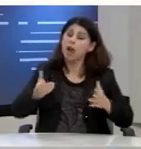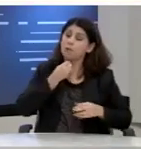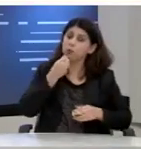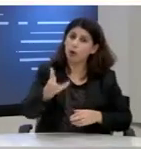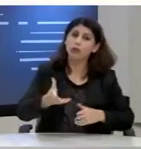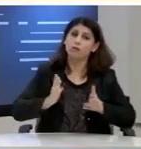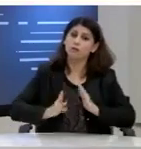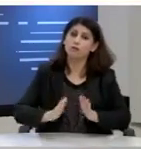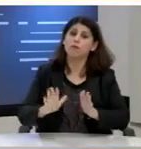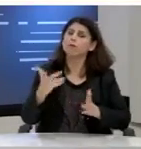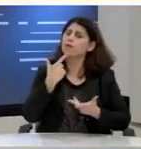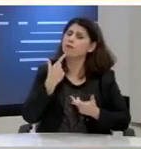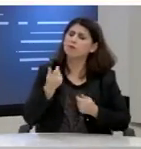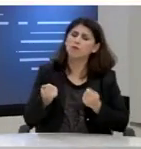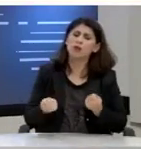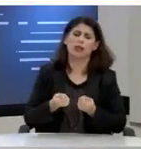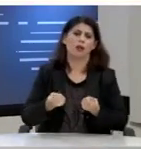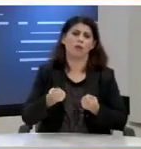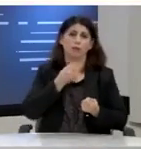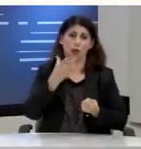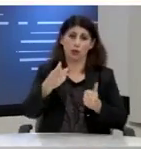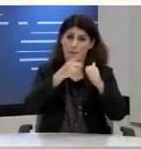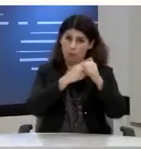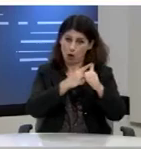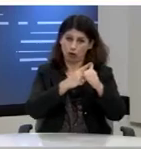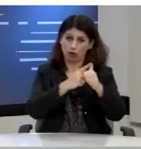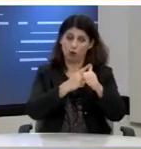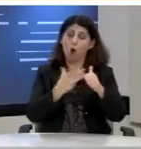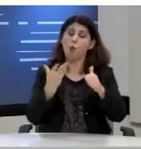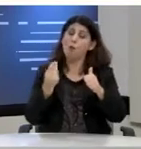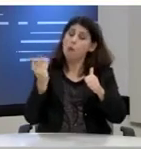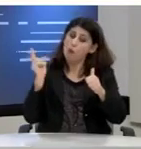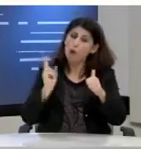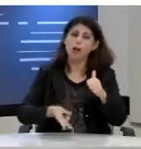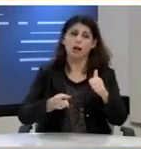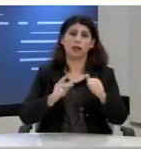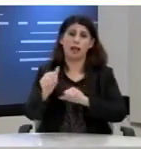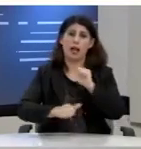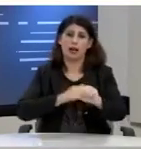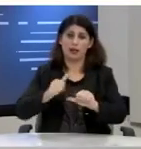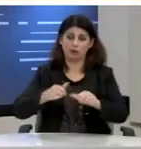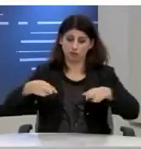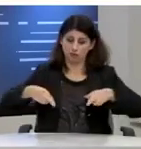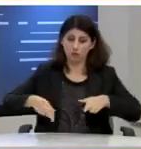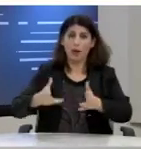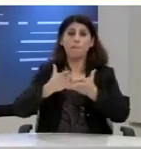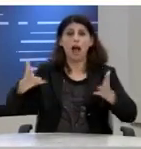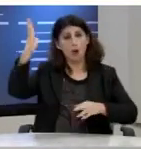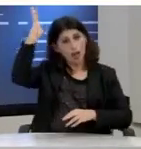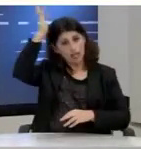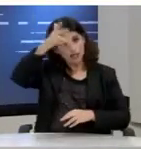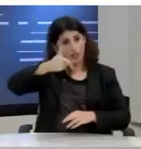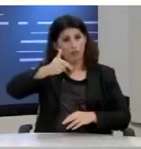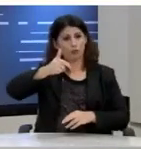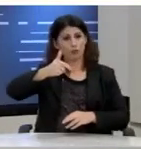υποχώρηση. Και να σας πω πώς συνίσταται. Πρώτον, πολύ κακός μετανομάστηκε η λεωφόρος Μεγάλου Αλεξάνδρου